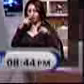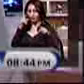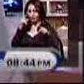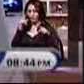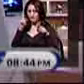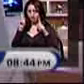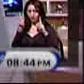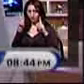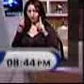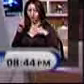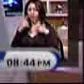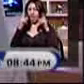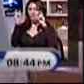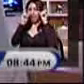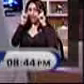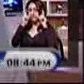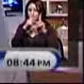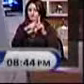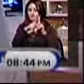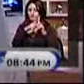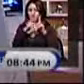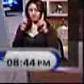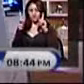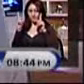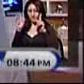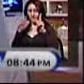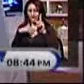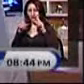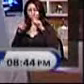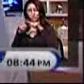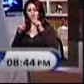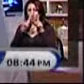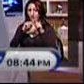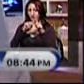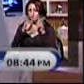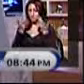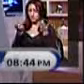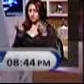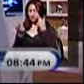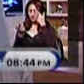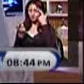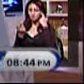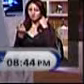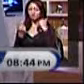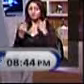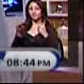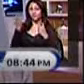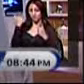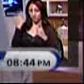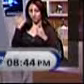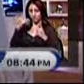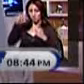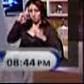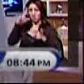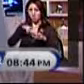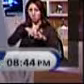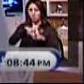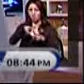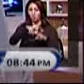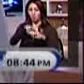مصر الان. يعني ان هناك قطاع من الناس للاسف بيقول ليه، طب ما هو مبارك، صح كان في قمع وفي ظلم